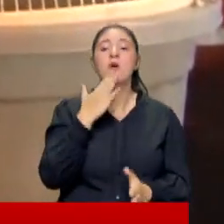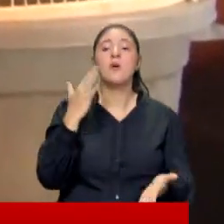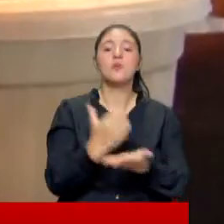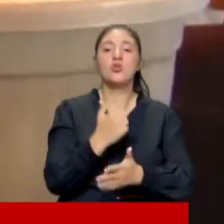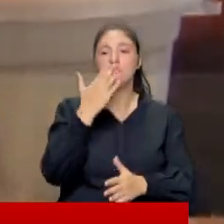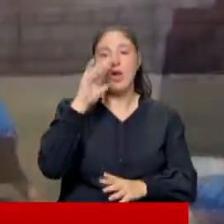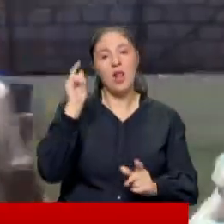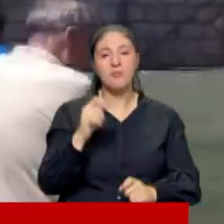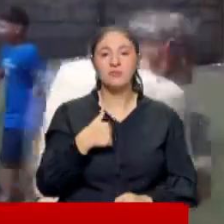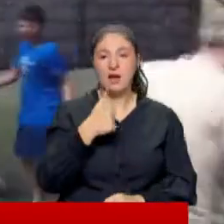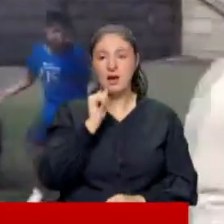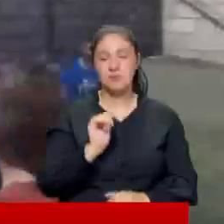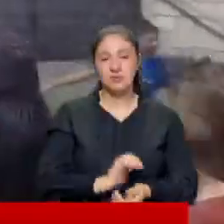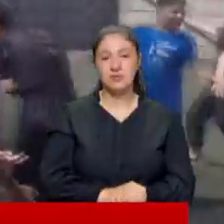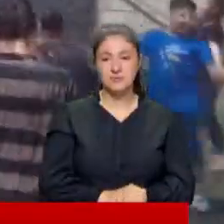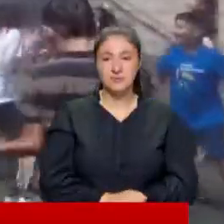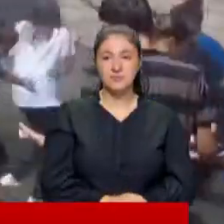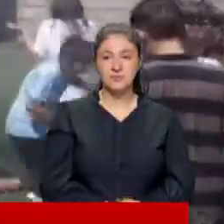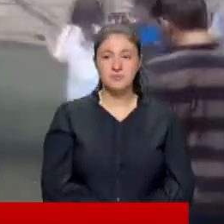bir klima yaptık abi.